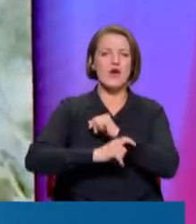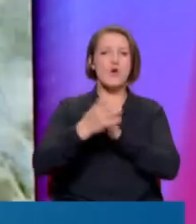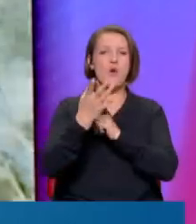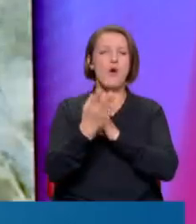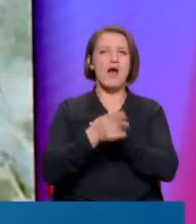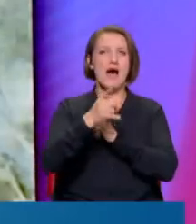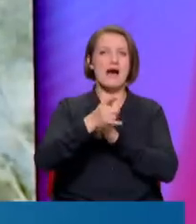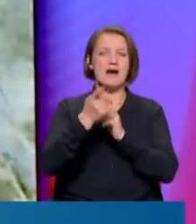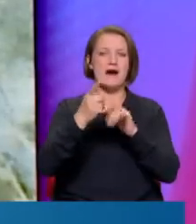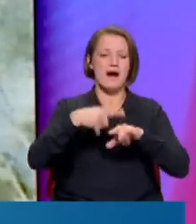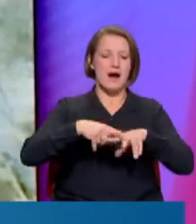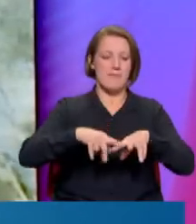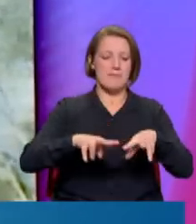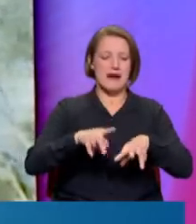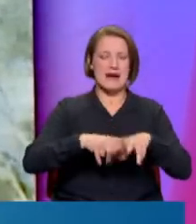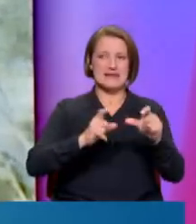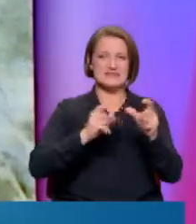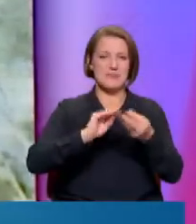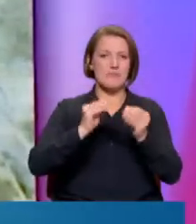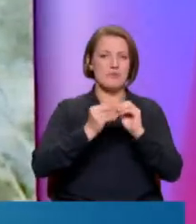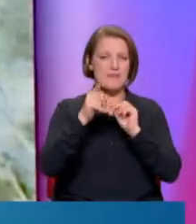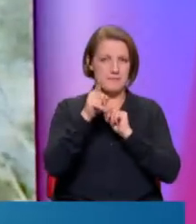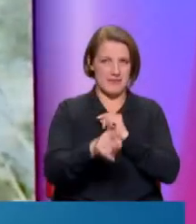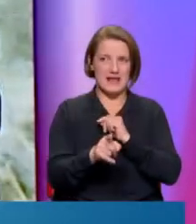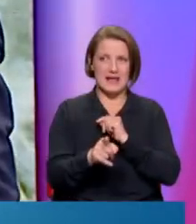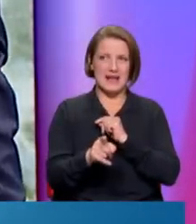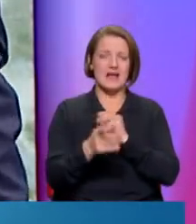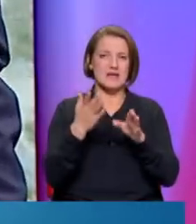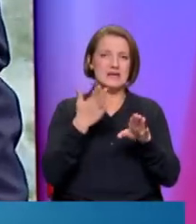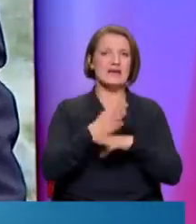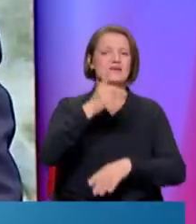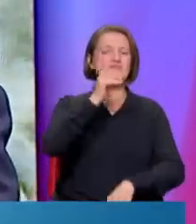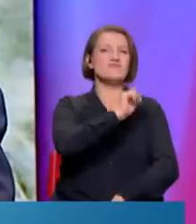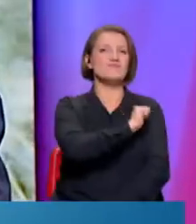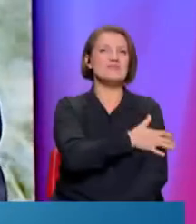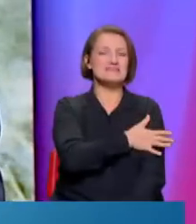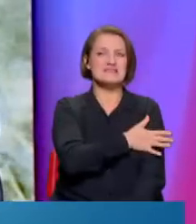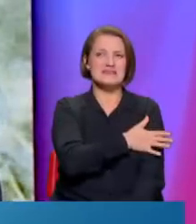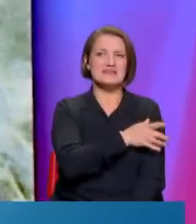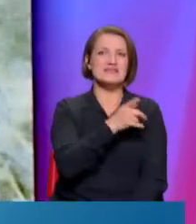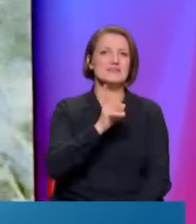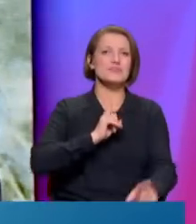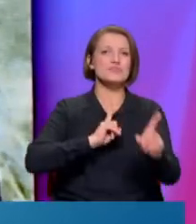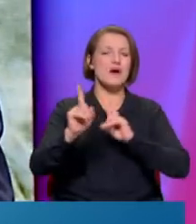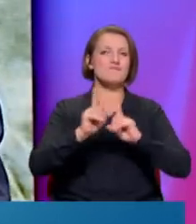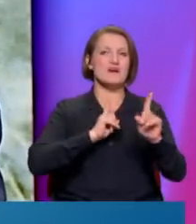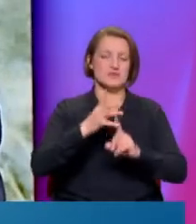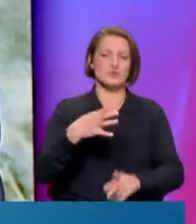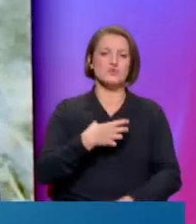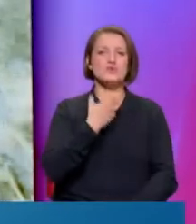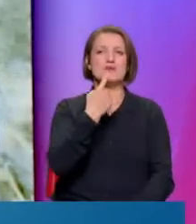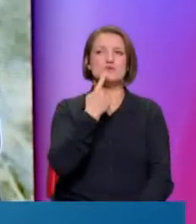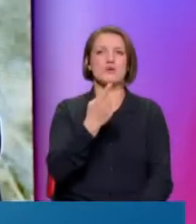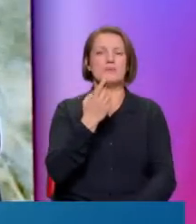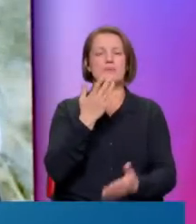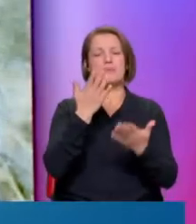edilen Hamas'ın İsrail Hamas sorununa indirgenmesi Aslında Filistin sorunun ve davasının üzülerek söylüyorum